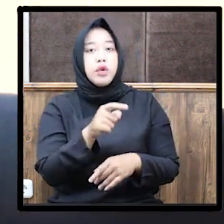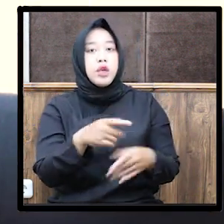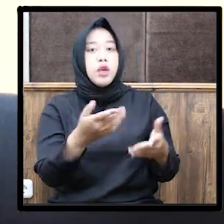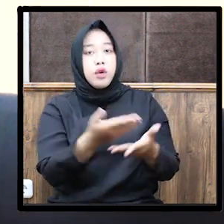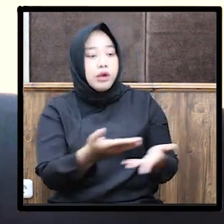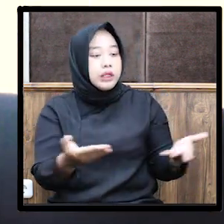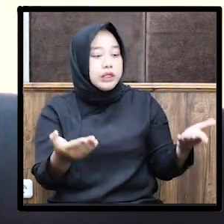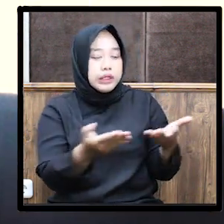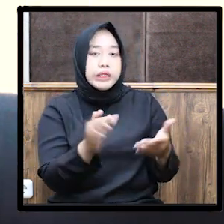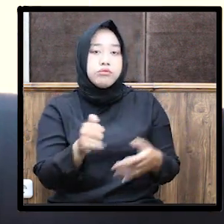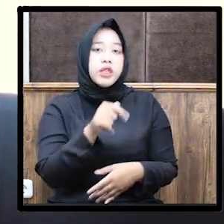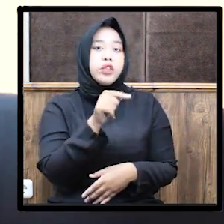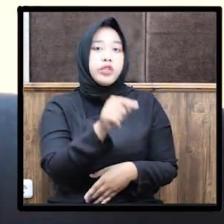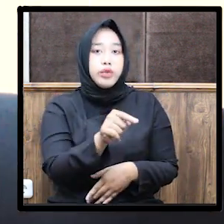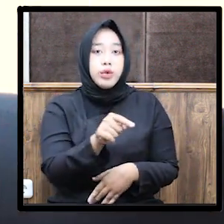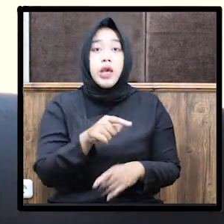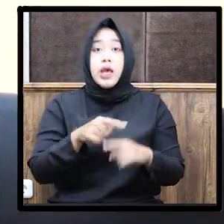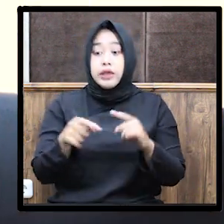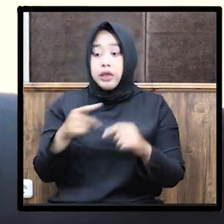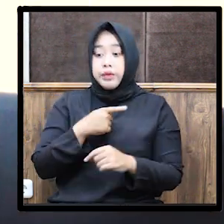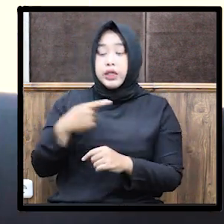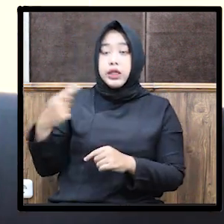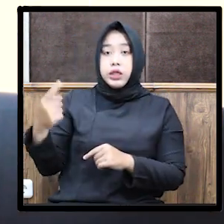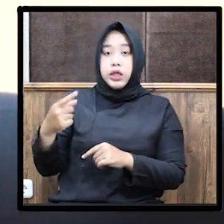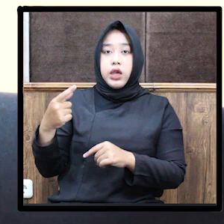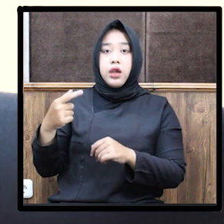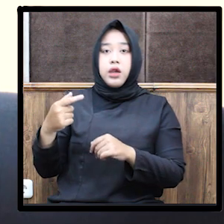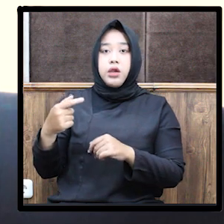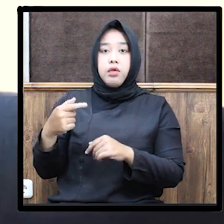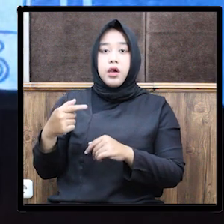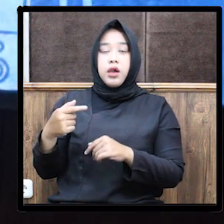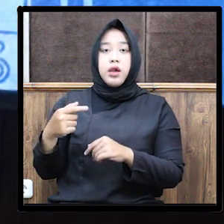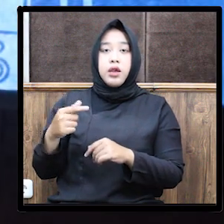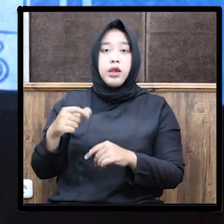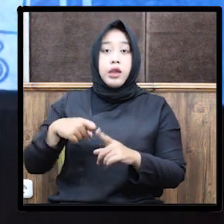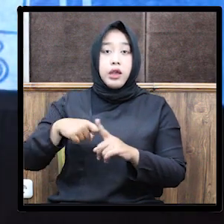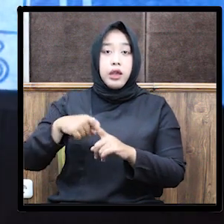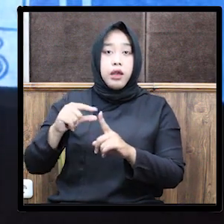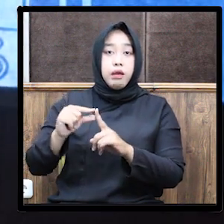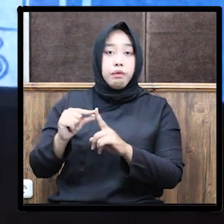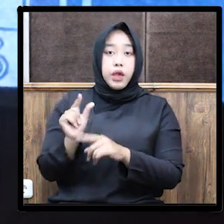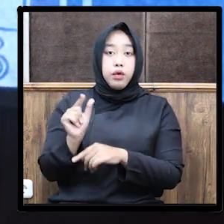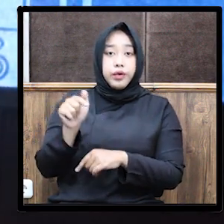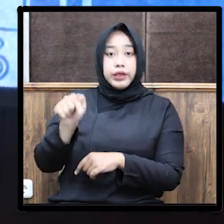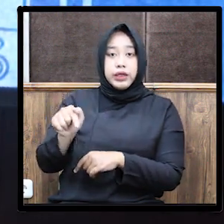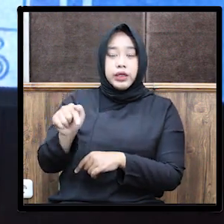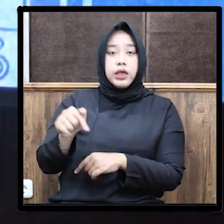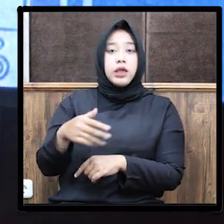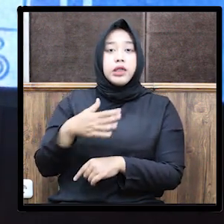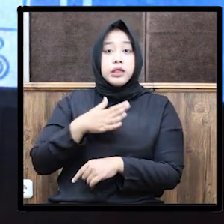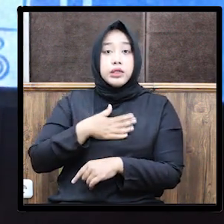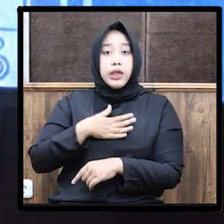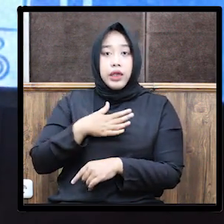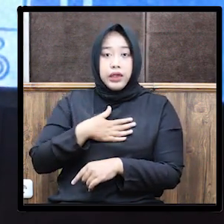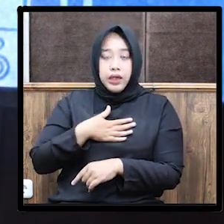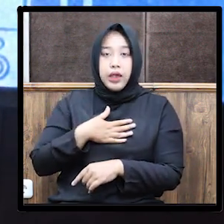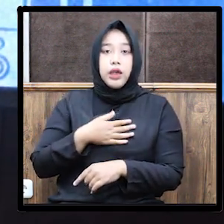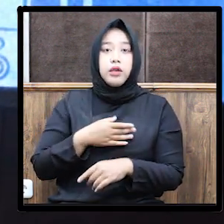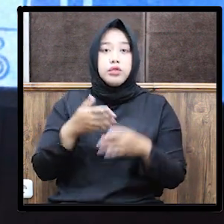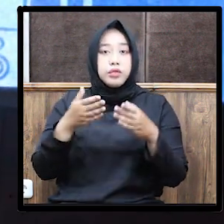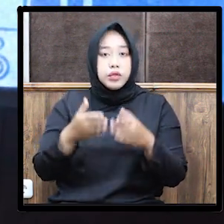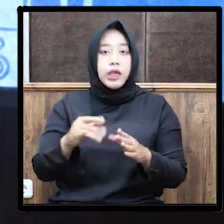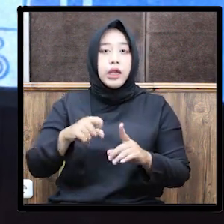itu ya itu seperti itu adanya. Tetapi begini, kita selaku penyelenggara pemilu gitu